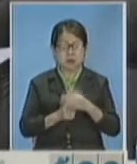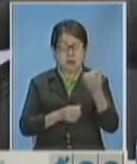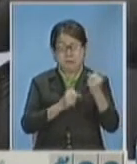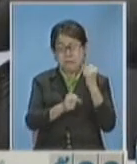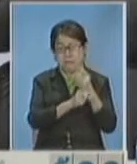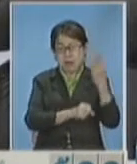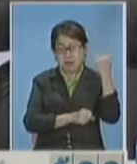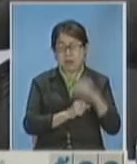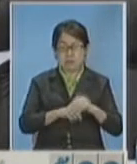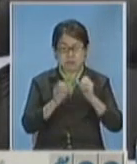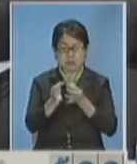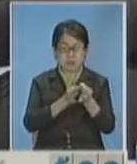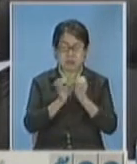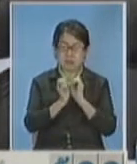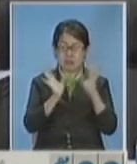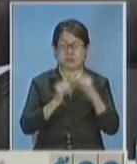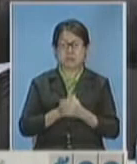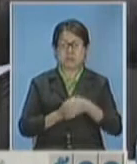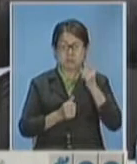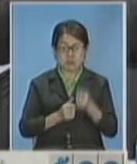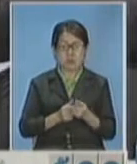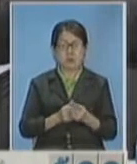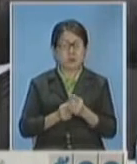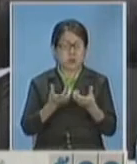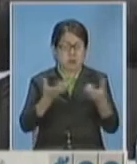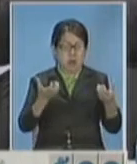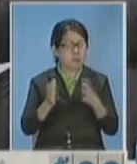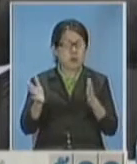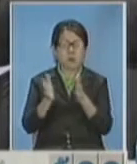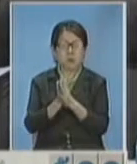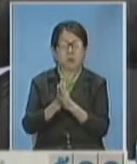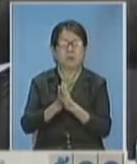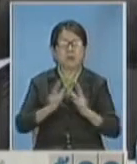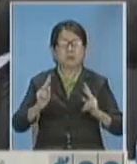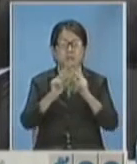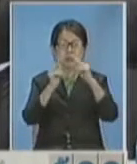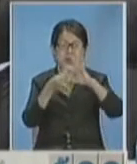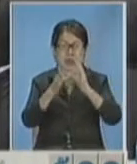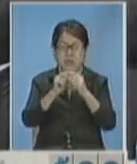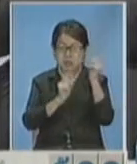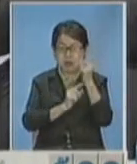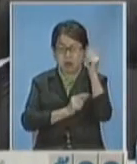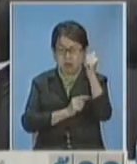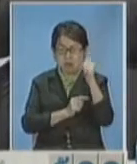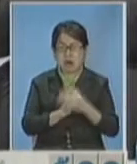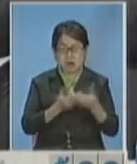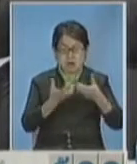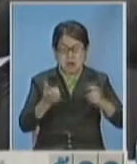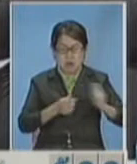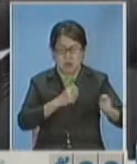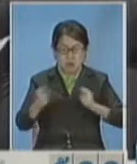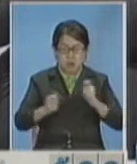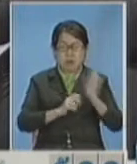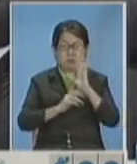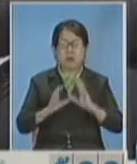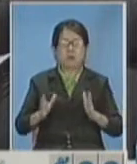พร.ให้ความเห็นชัดเจนว่าไปควรจะไปอยู่ที่กระทรวงท่องเที่ยวหรือกีฬาที่ดูแลเรื่องงานท่องเที่ยวแล้วก็ดูแลพัฒนาพื้นที่พิเ